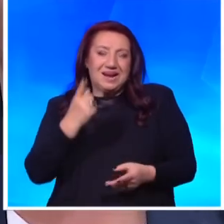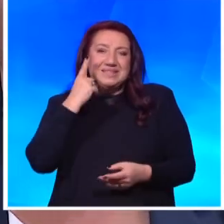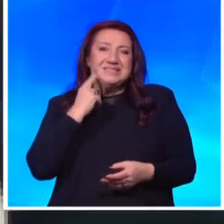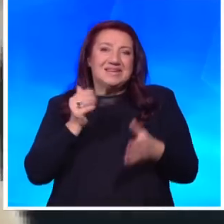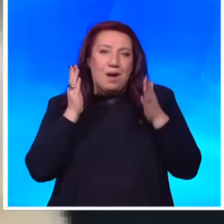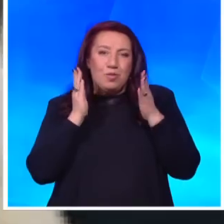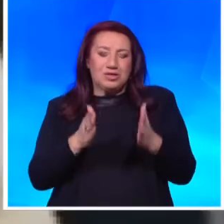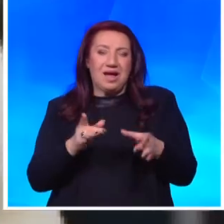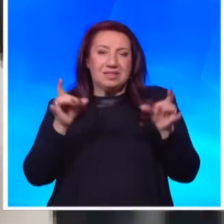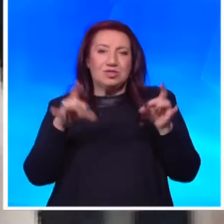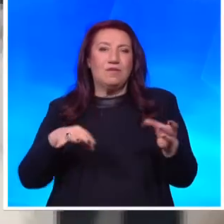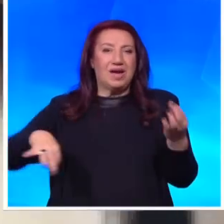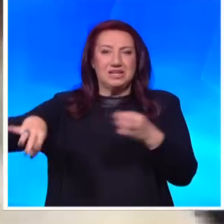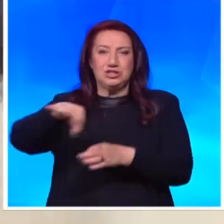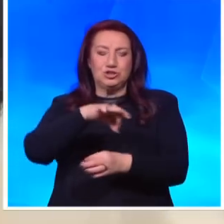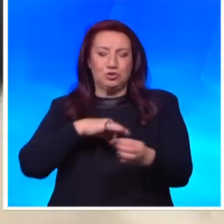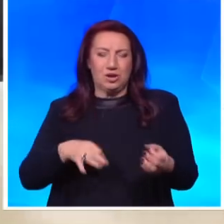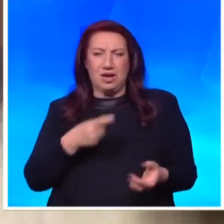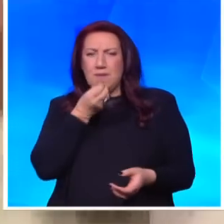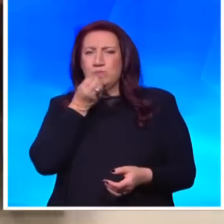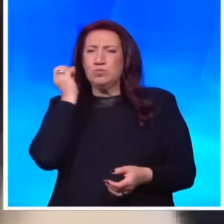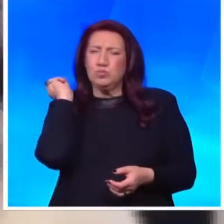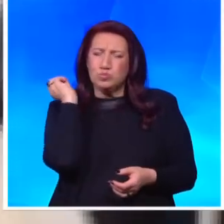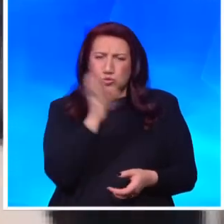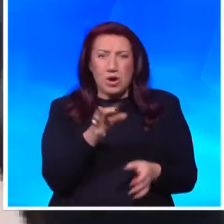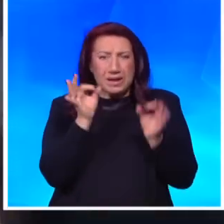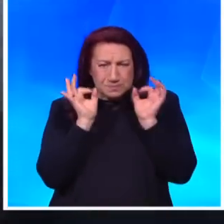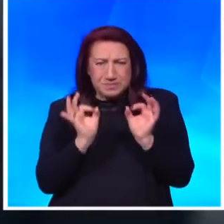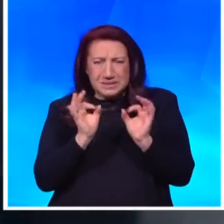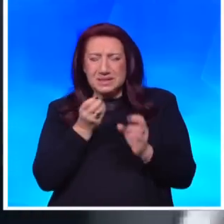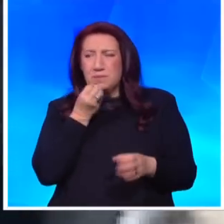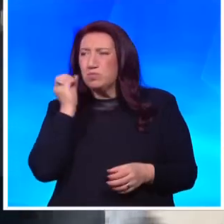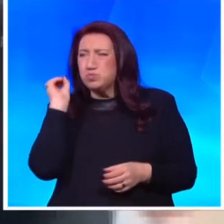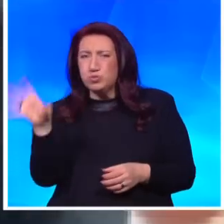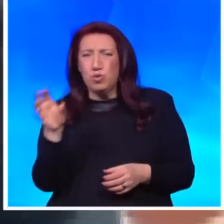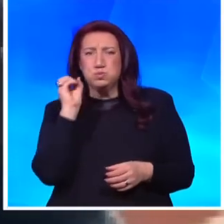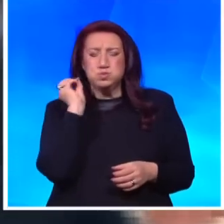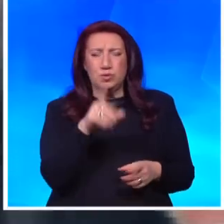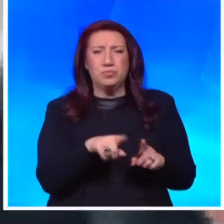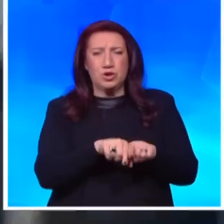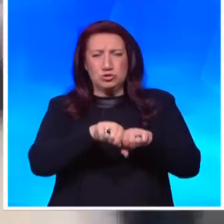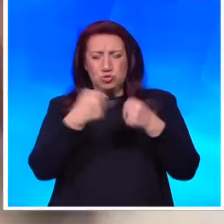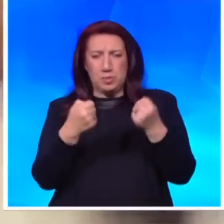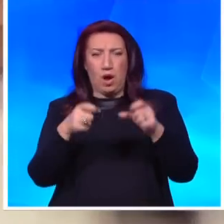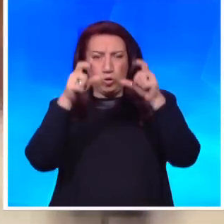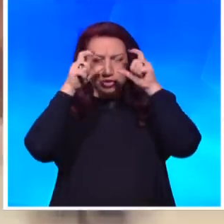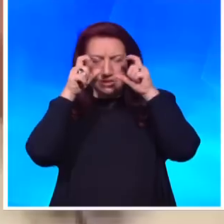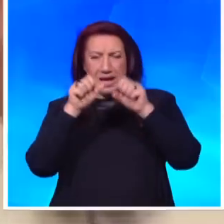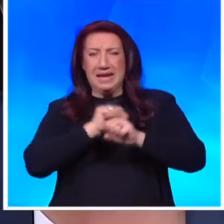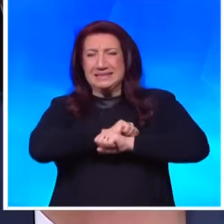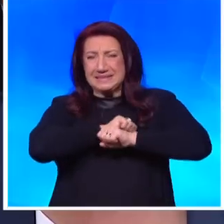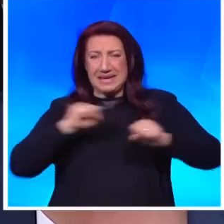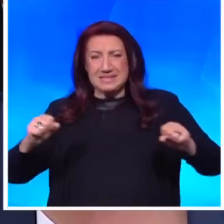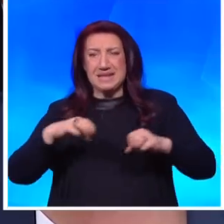парламент. Плюха се буквално, физически. Чупиха си очила, късеха си ризи. Застанаха едни срещу